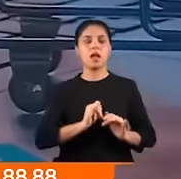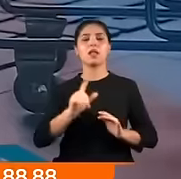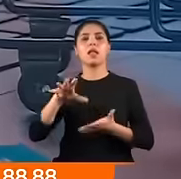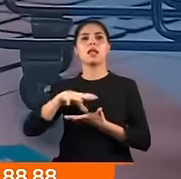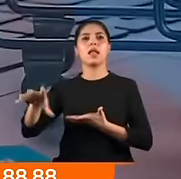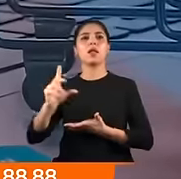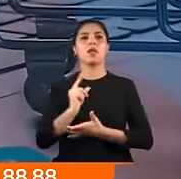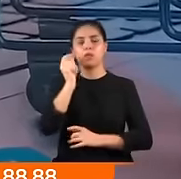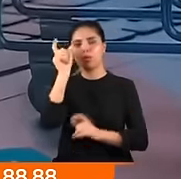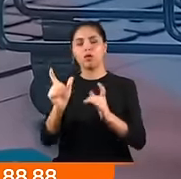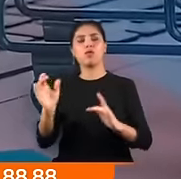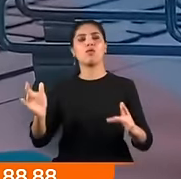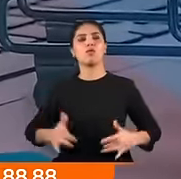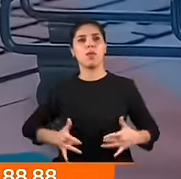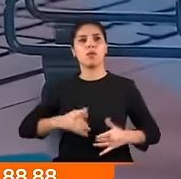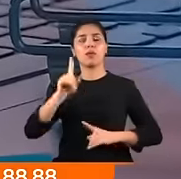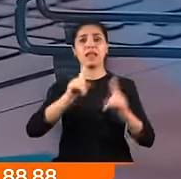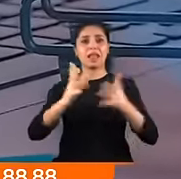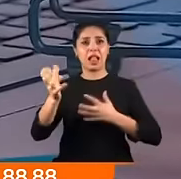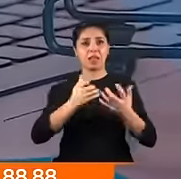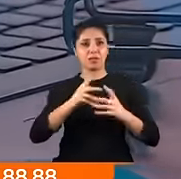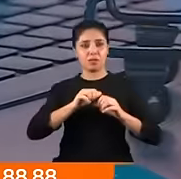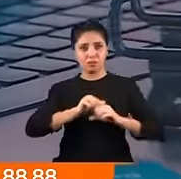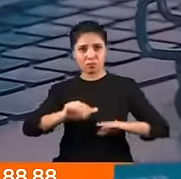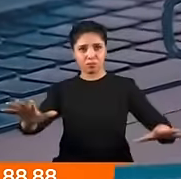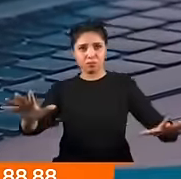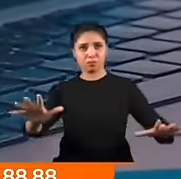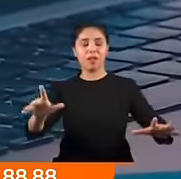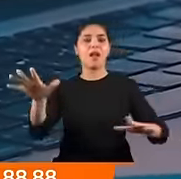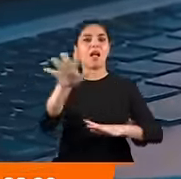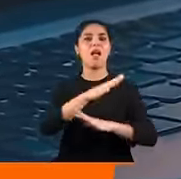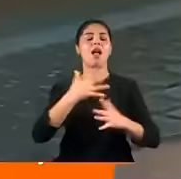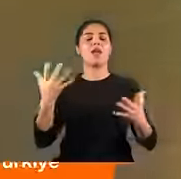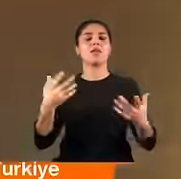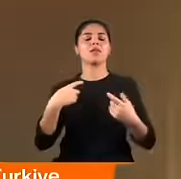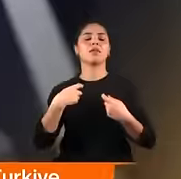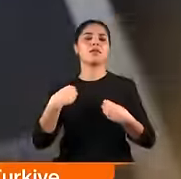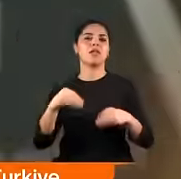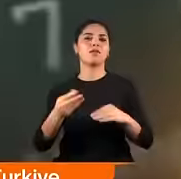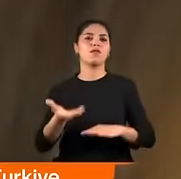Çünkü internetten alışveriş yaygınlaştıkça pazar büyüyor.